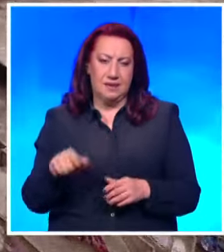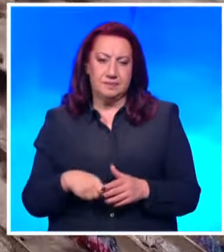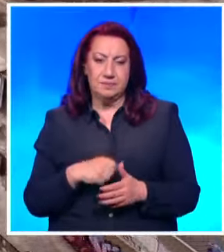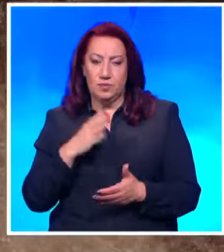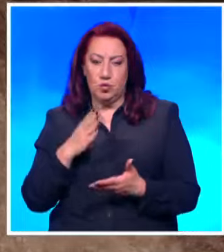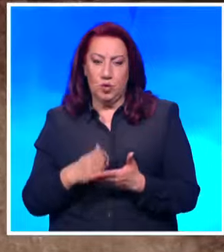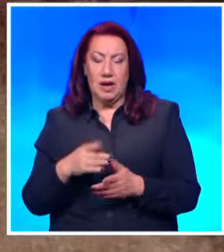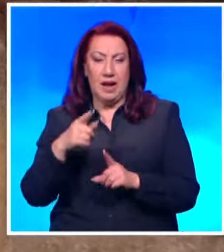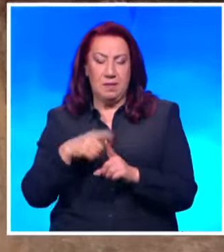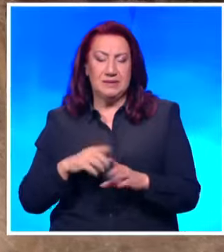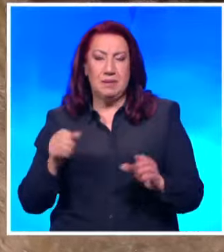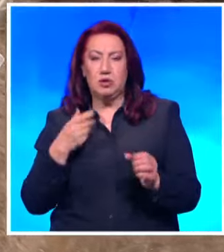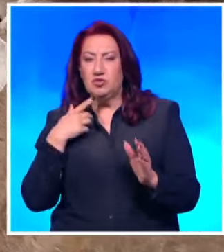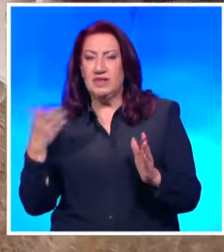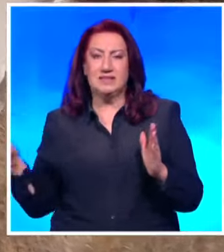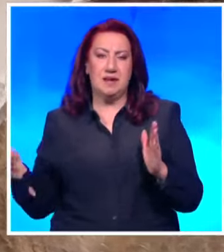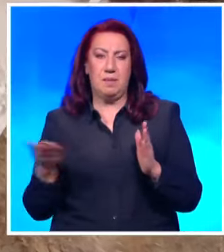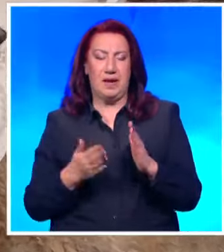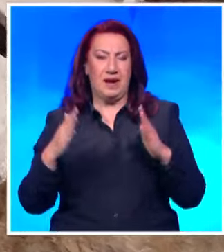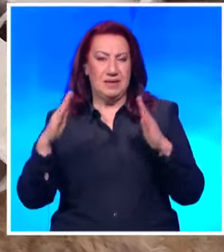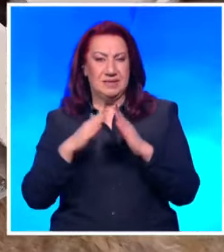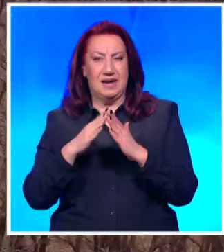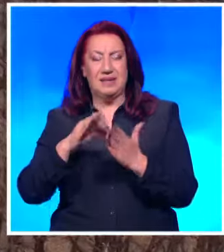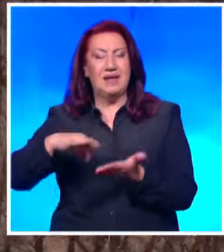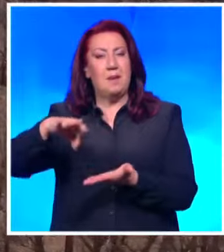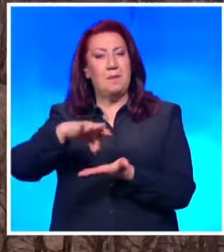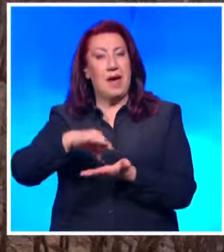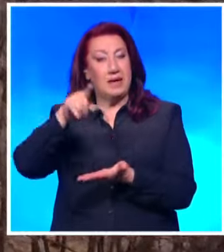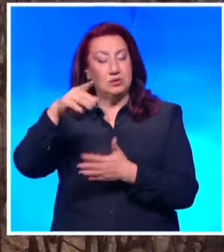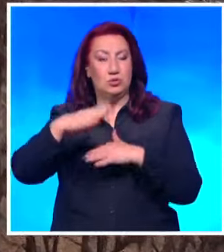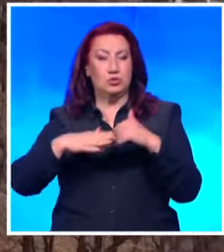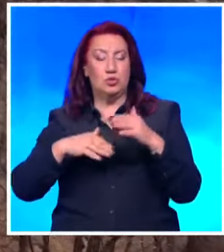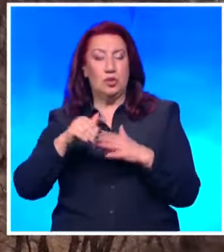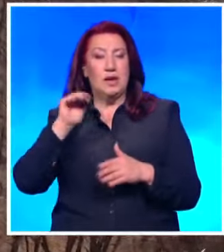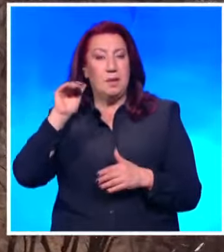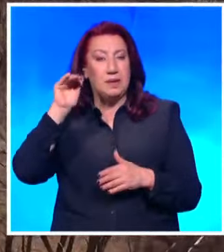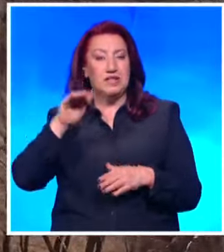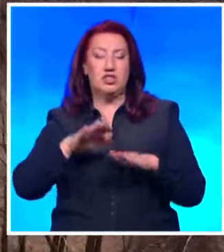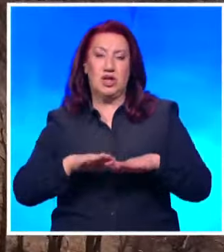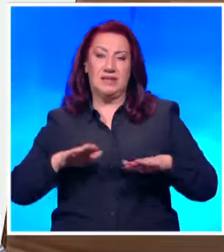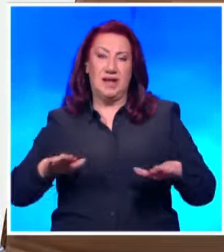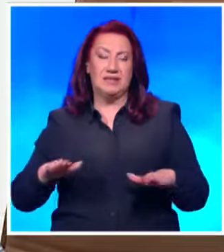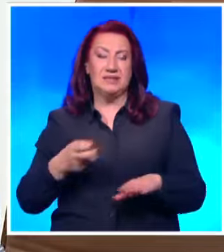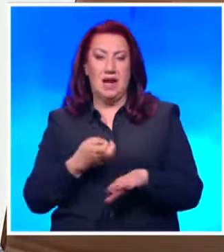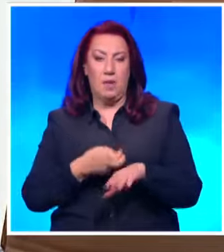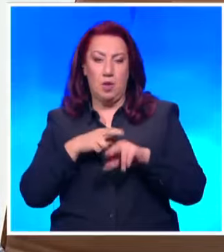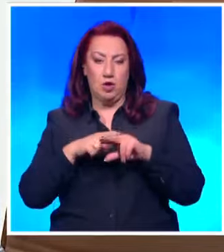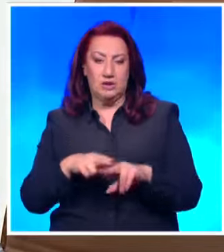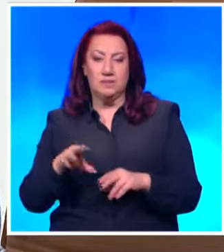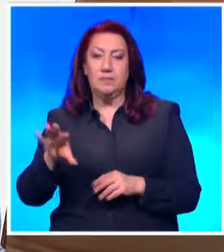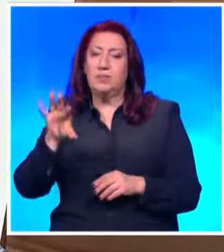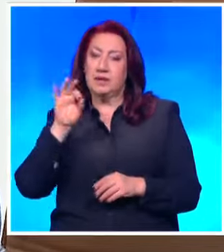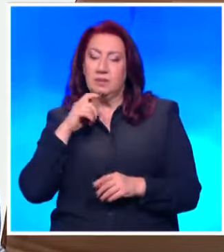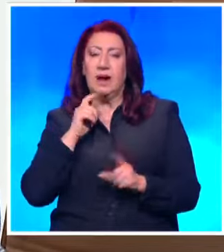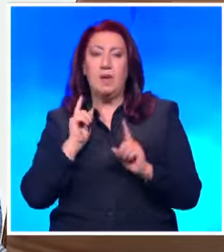на сградите в терена в столицата, където ще се строи бъдещата педиатрична болница. Направен е избора на изпълнителя по събарянето на